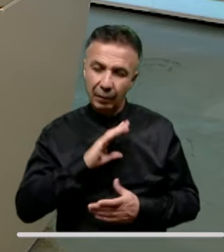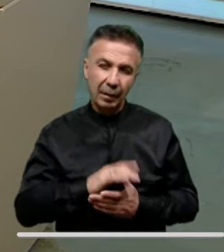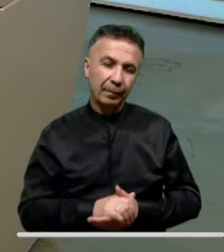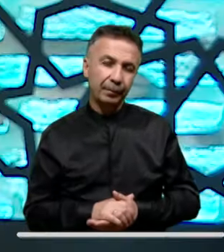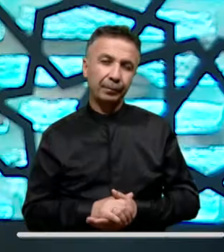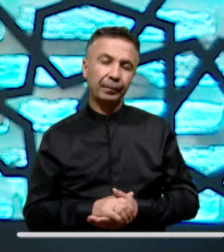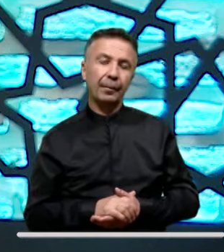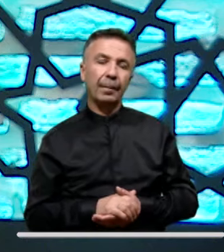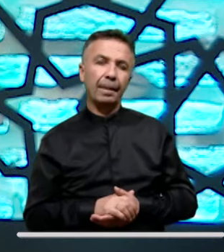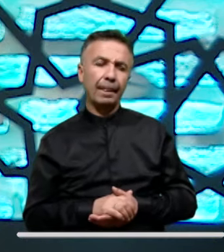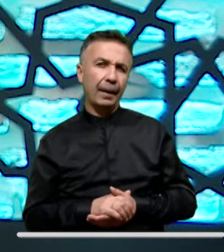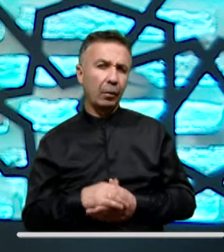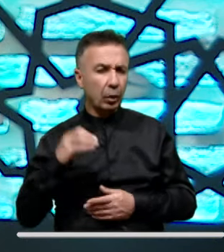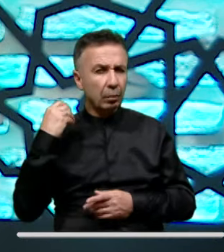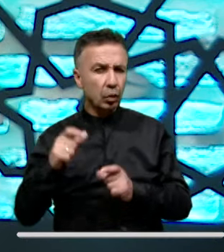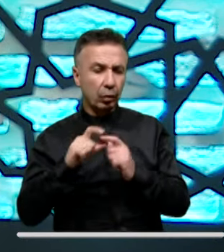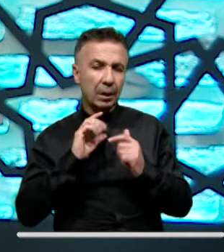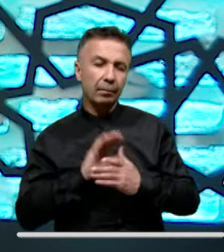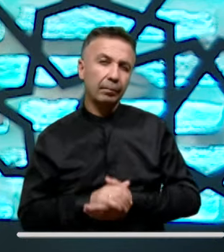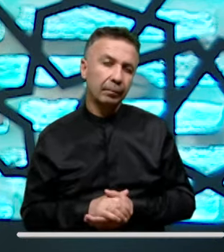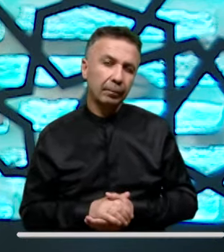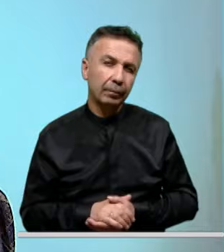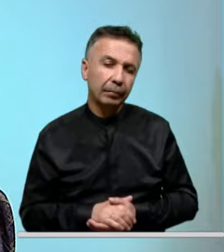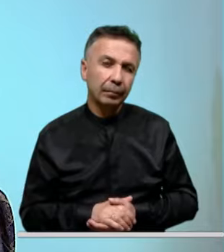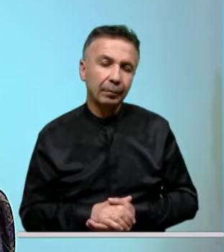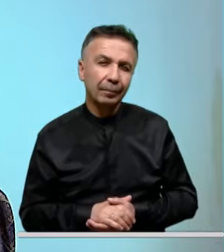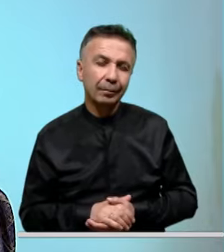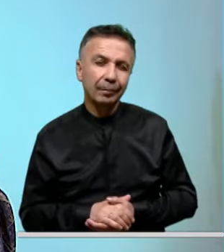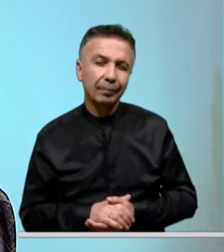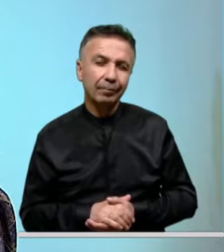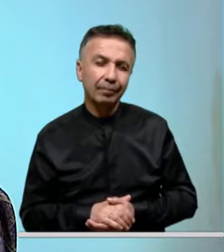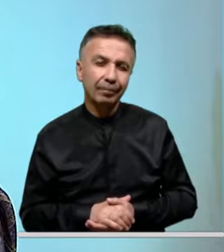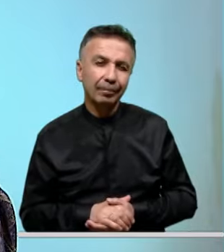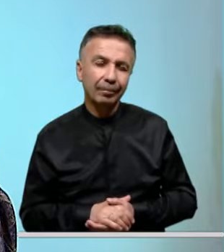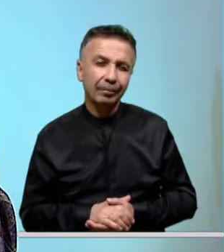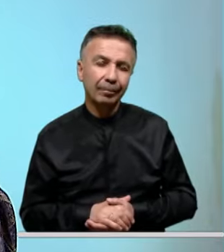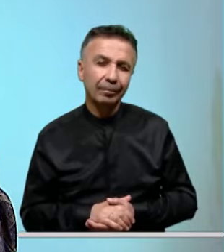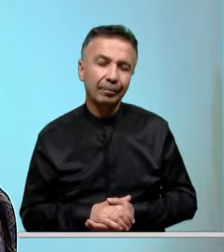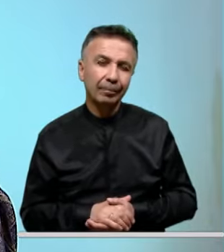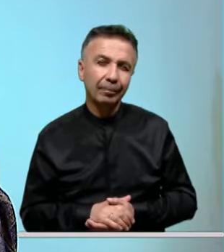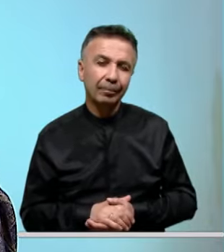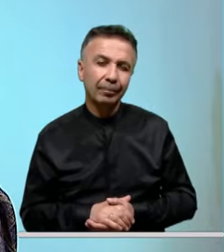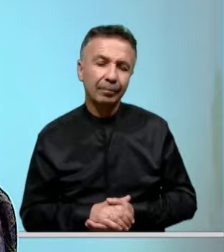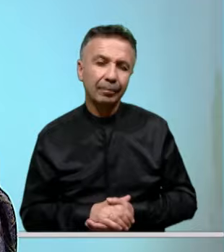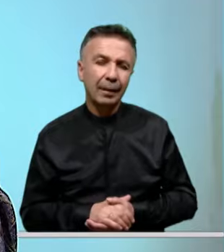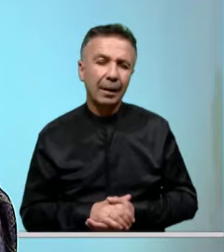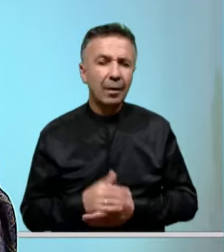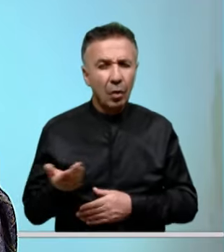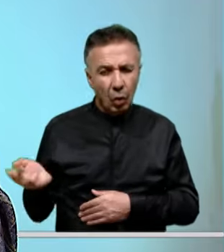sana hocamız bir şey soracak ama. Cemal Bey, iyi akşamlar. İyi akşamlar hocam. Rahmetli